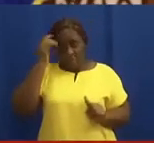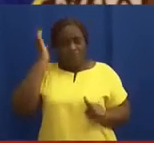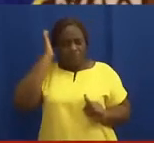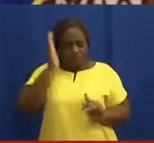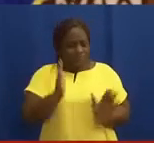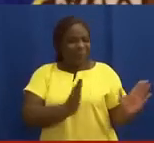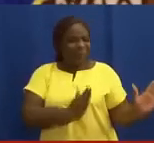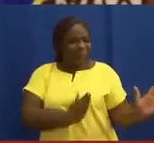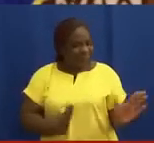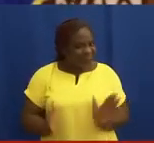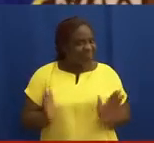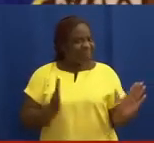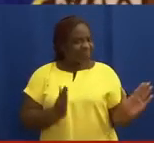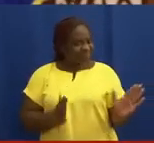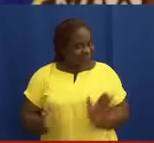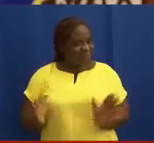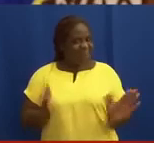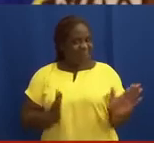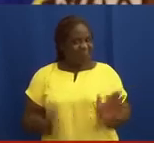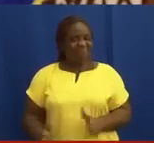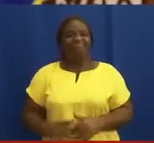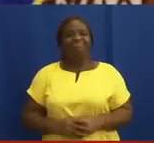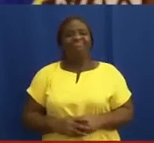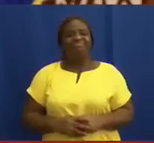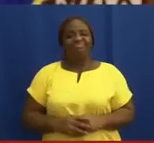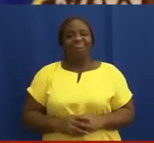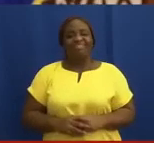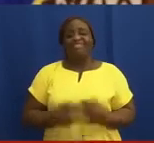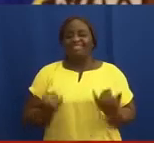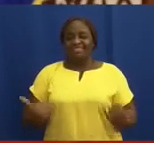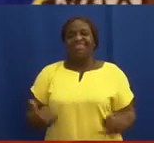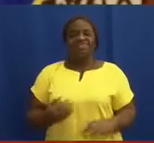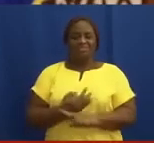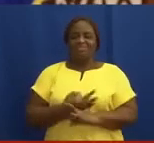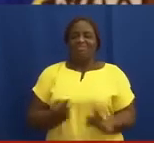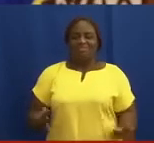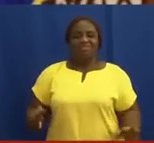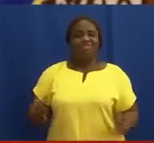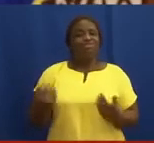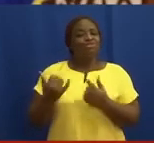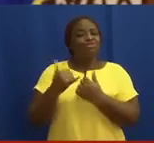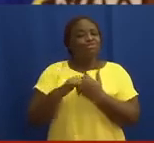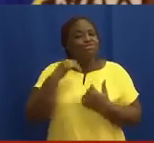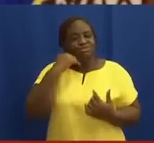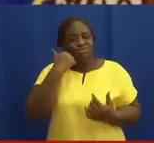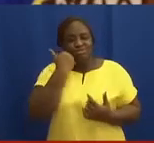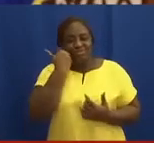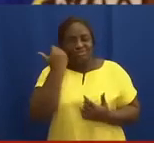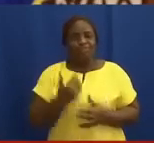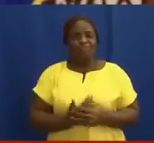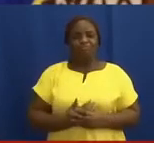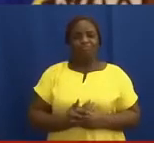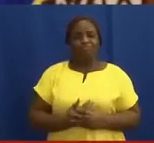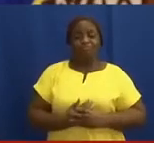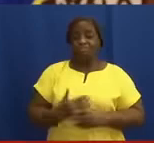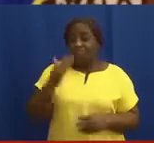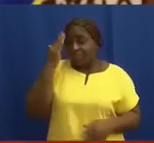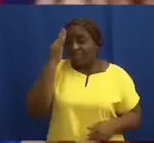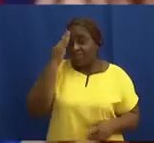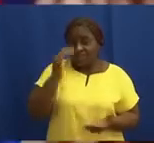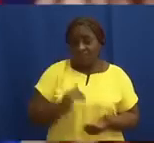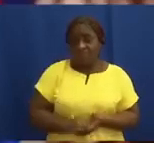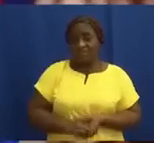etoto nyema yie. Saa mre, ema ahoto aba omani mu. Na minim